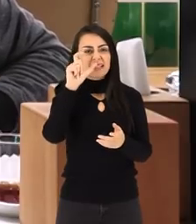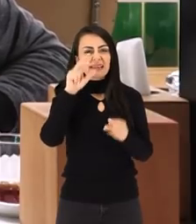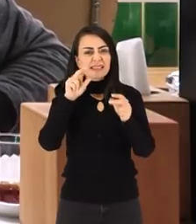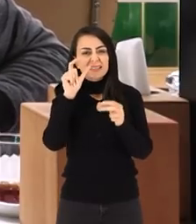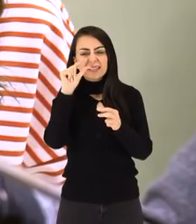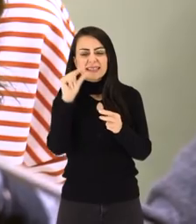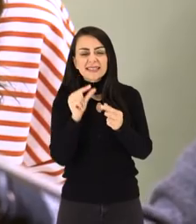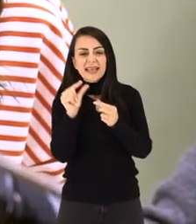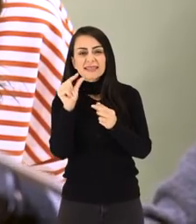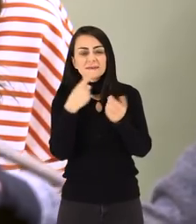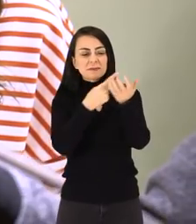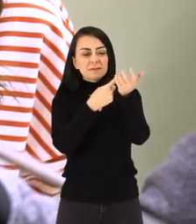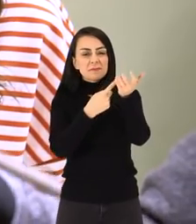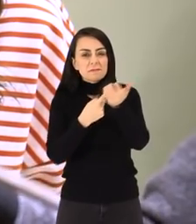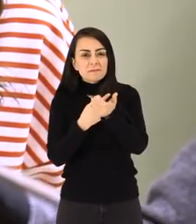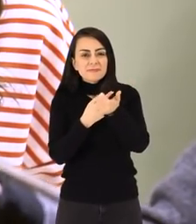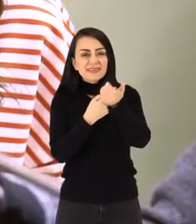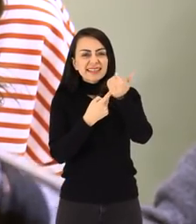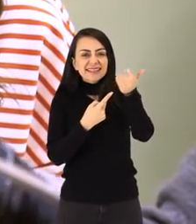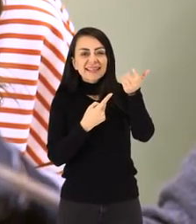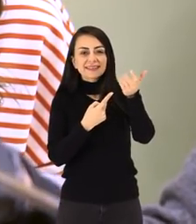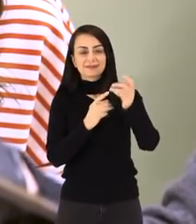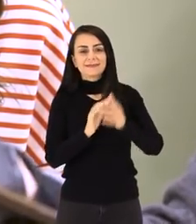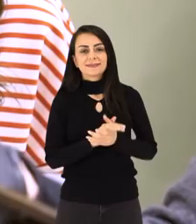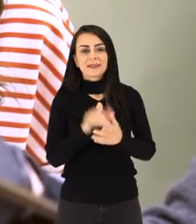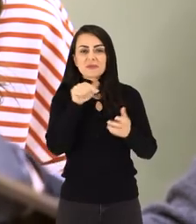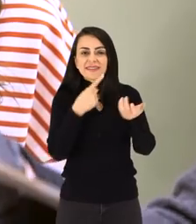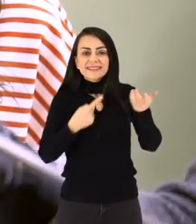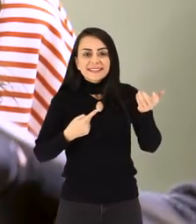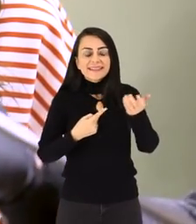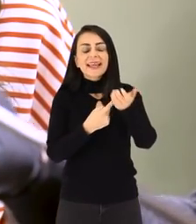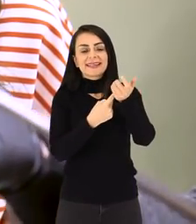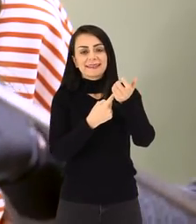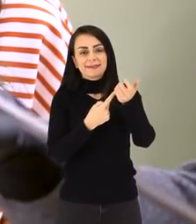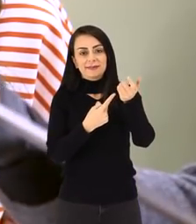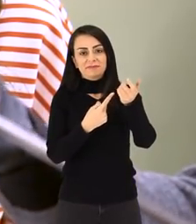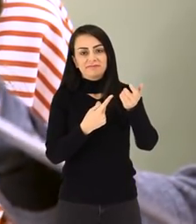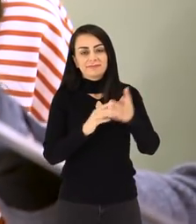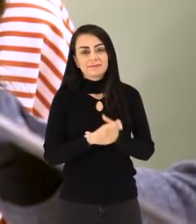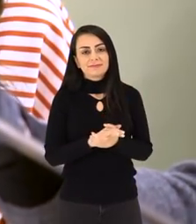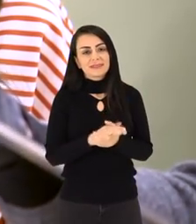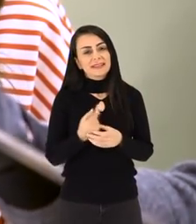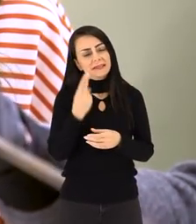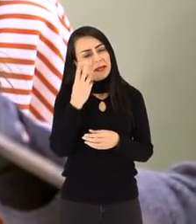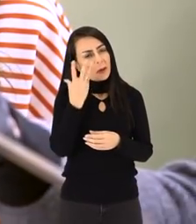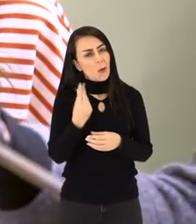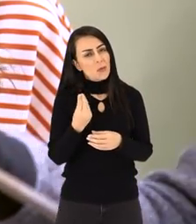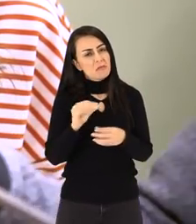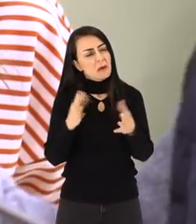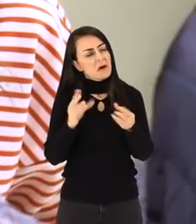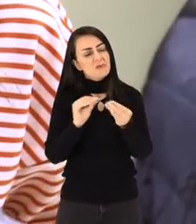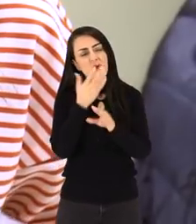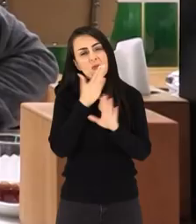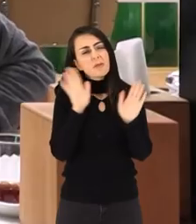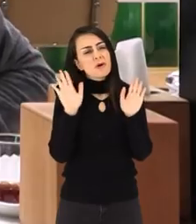santim ucundan aşağıya doğru alıyoruz. Şöyle bir şey. 7 oldu ama bir sorun olmaz herhalde.